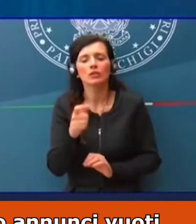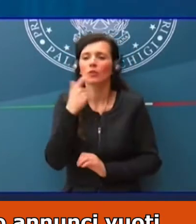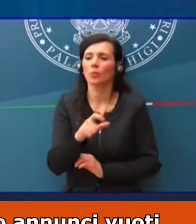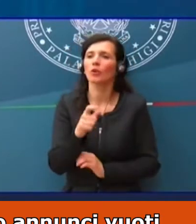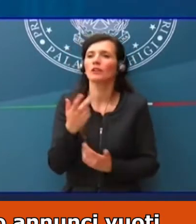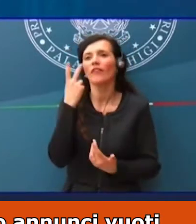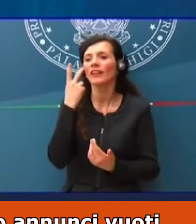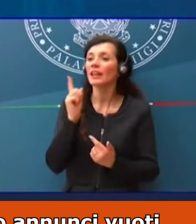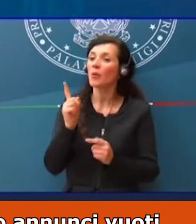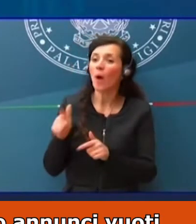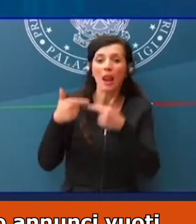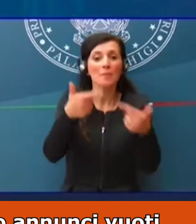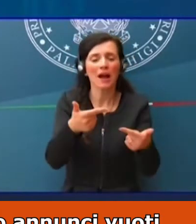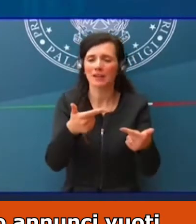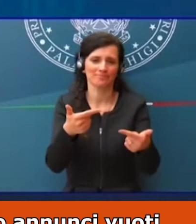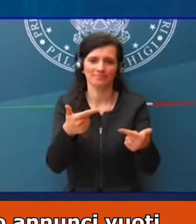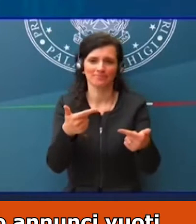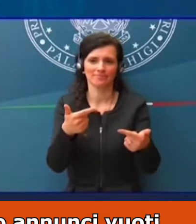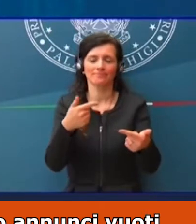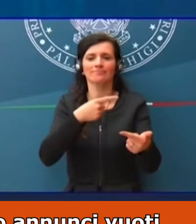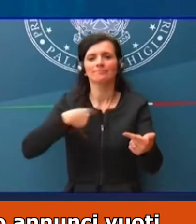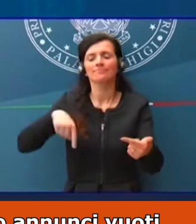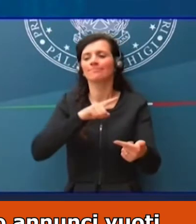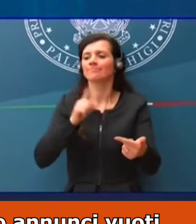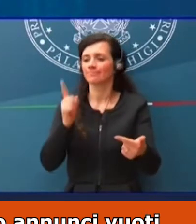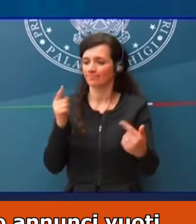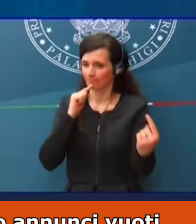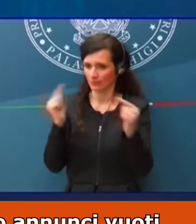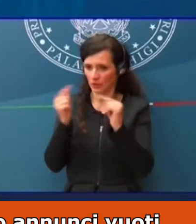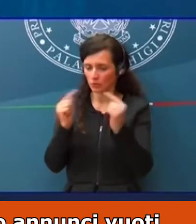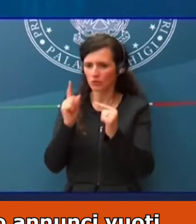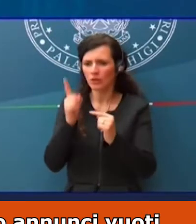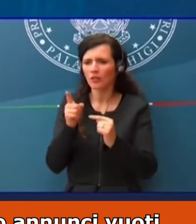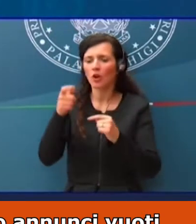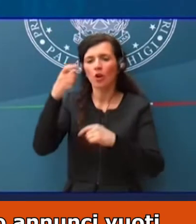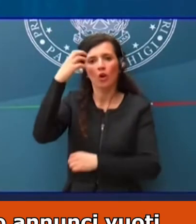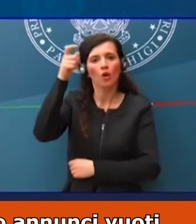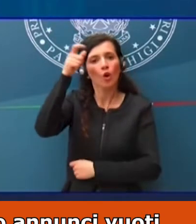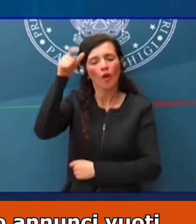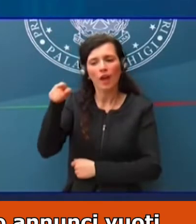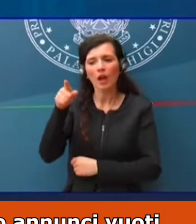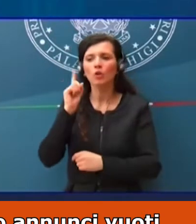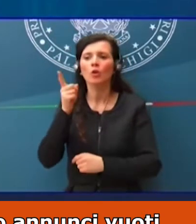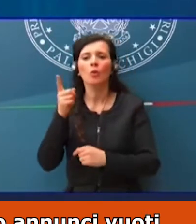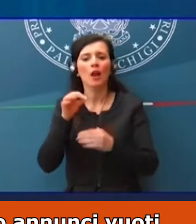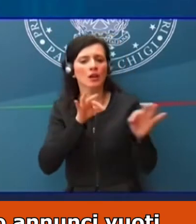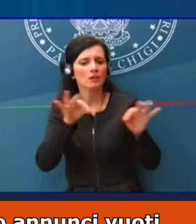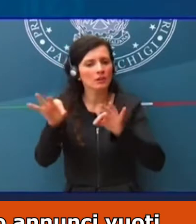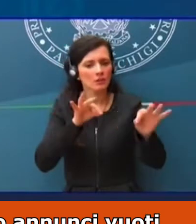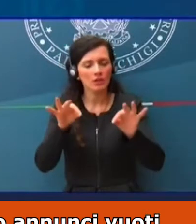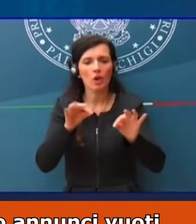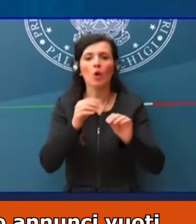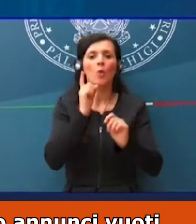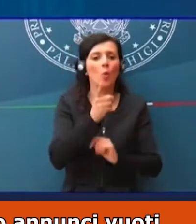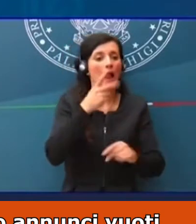fa. No, si vede esattamente dove l'azione di governo deve indirizzarsi, quali sono e quanti sono